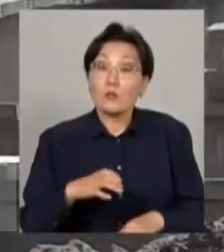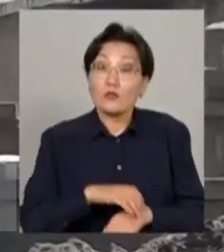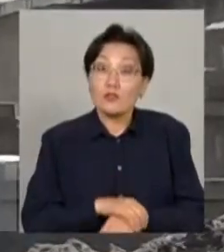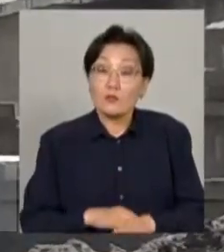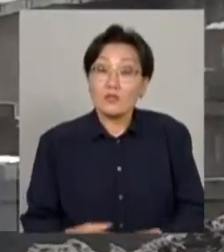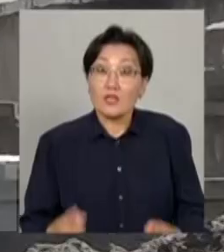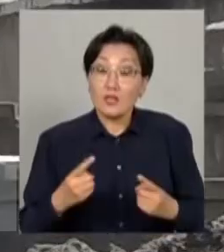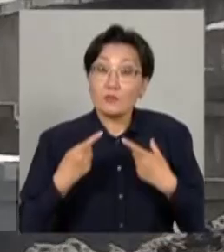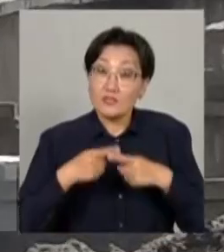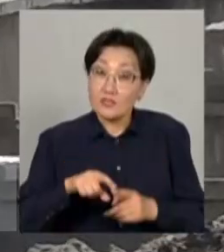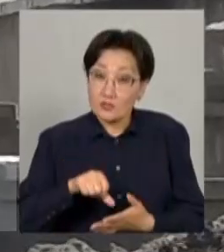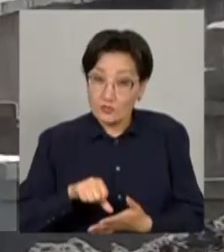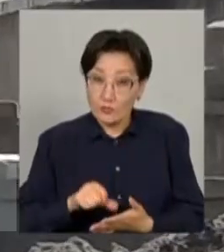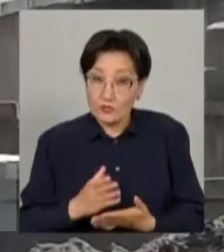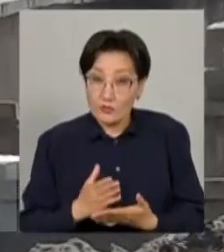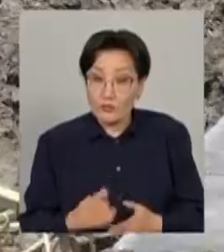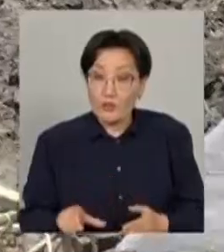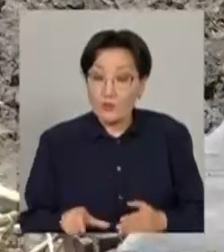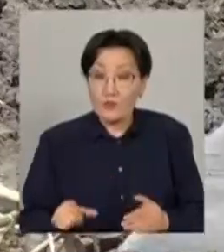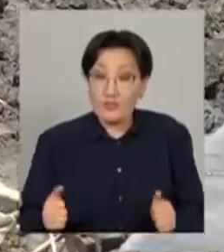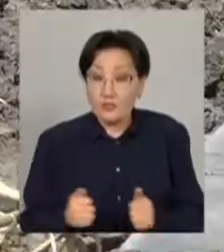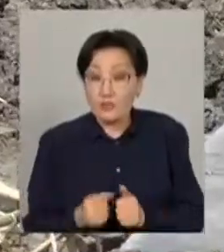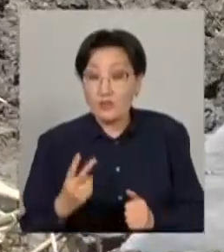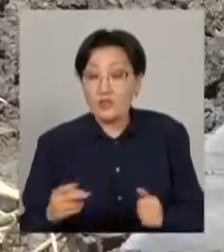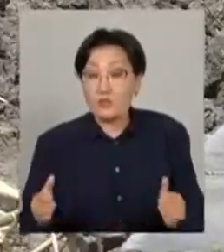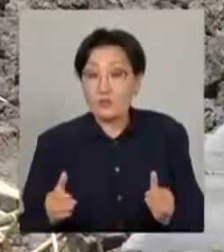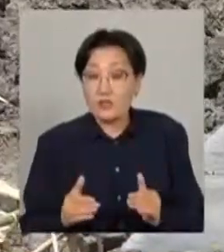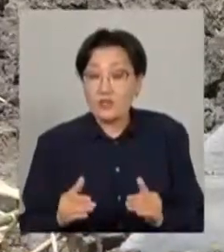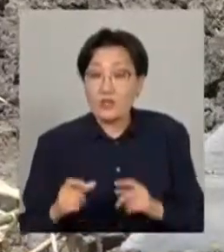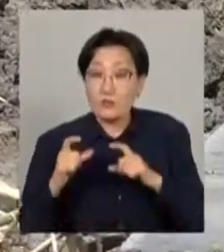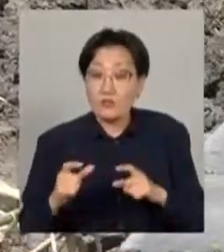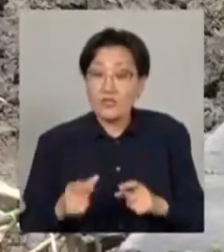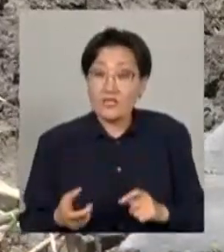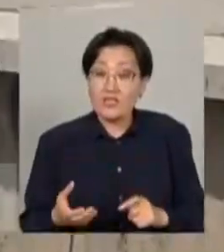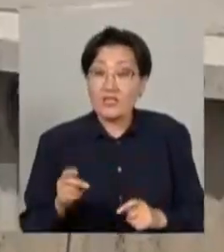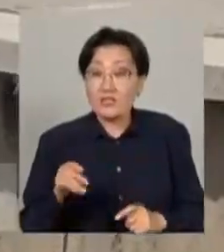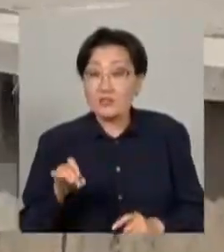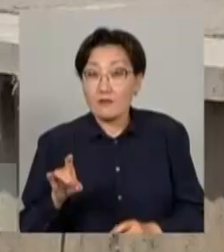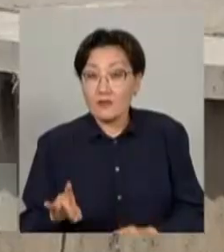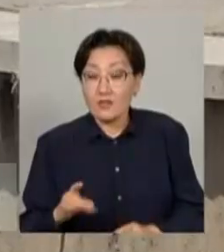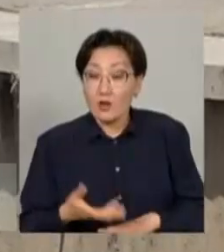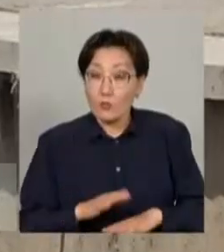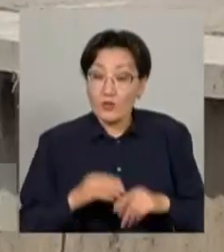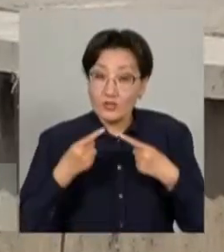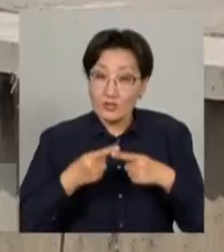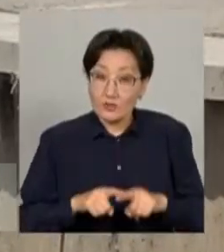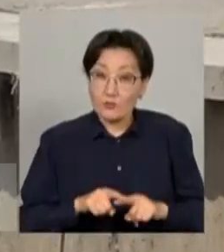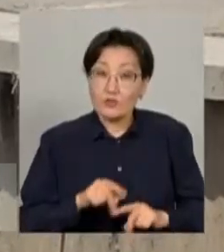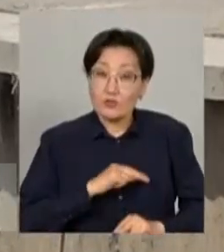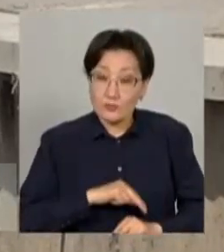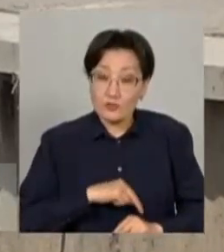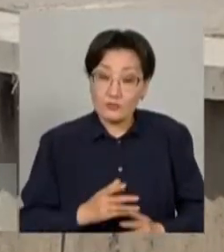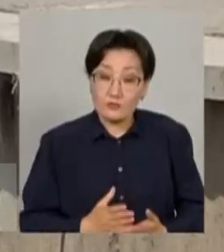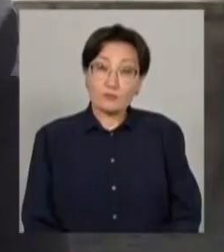ауыр техника тартылған. Айта кетейік, өзен маңында 2 шағын жүк тиегіш, экскаватор және ауыр техника жұмыс істеп жатыр.